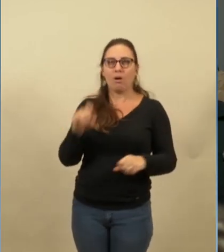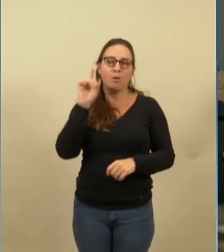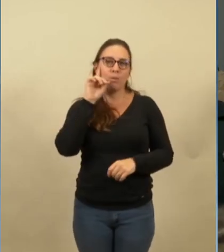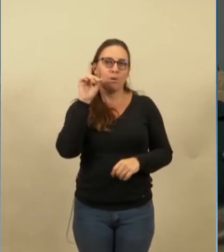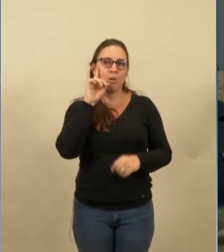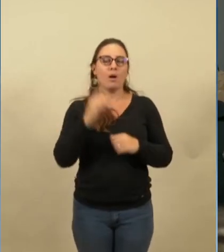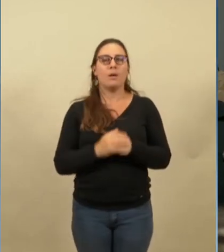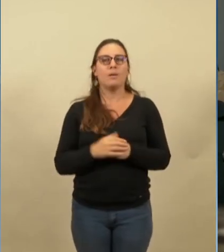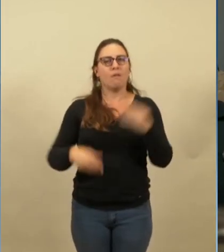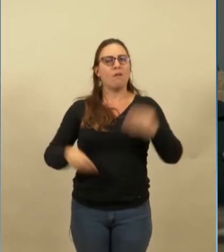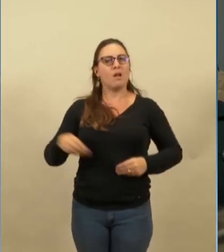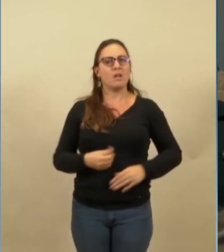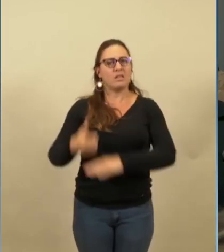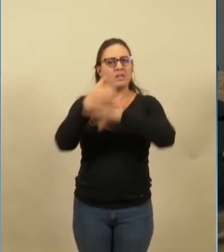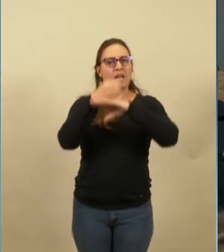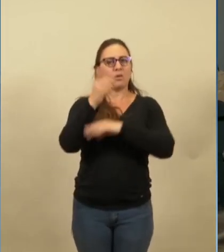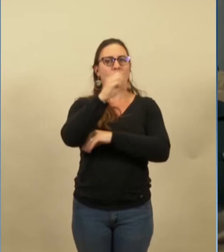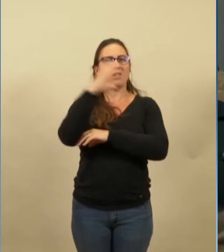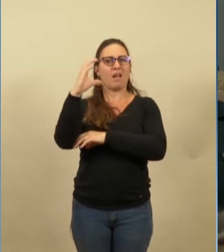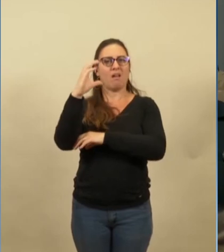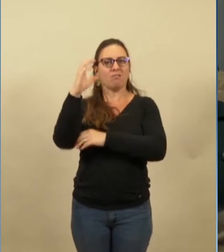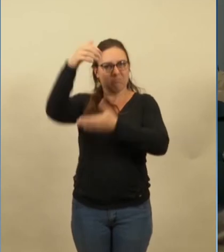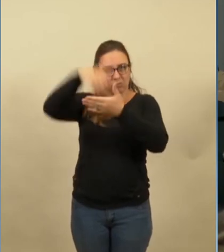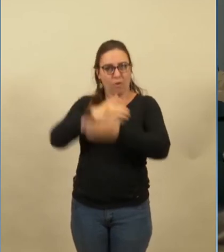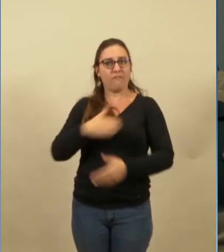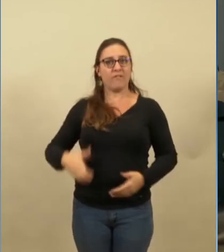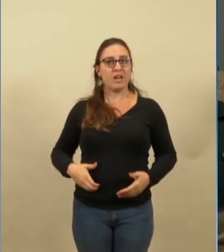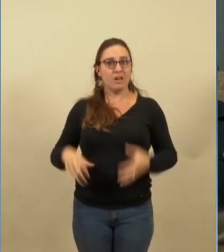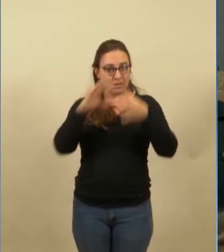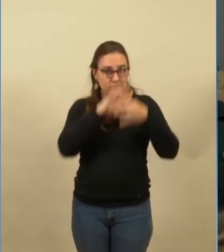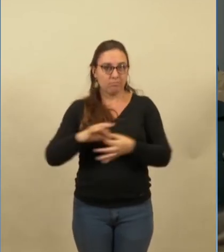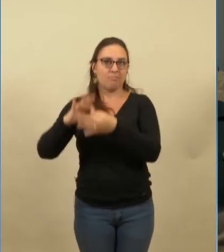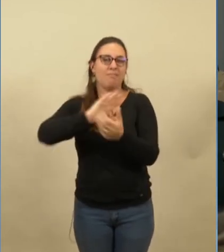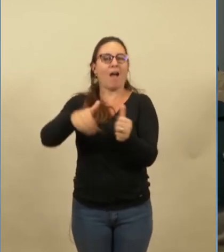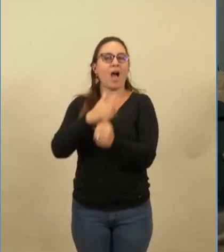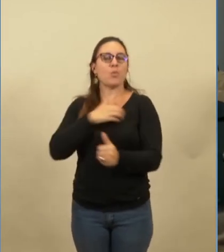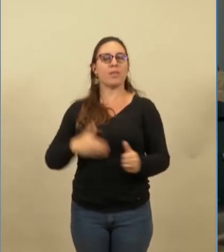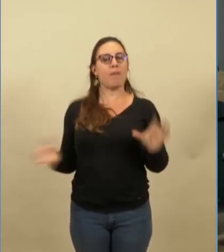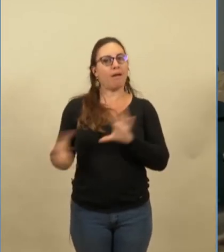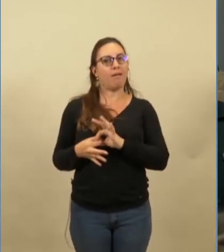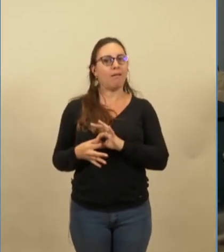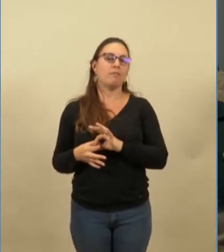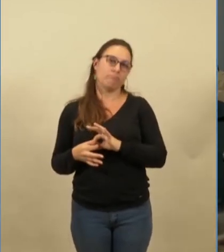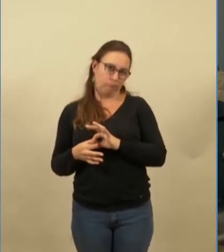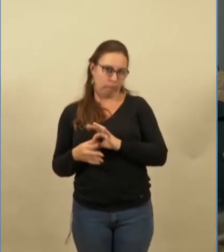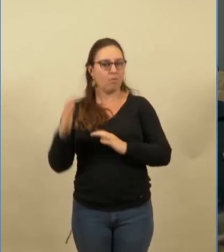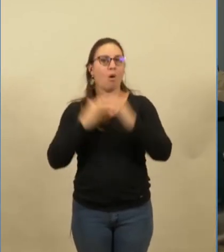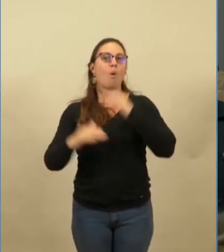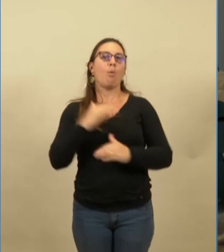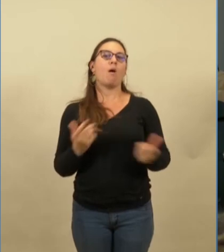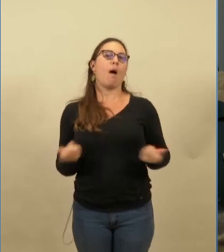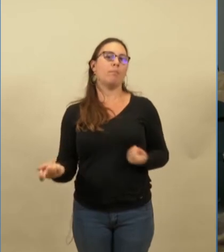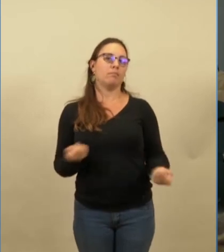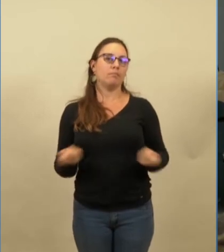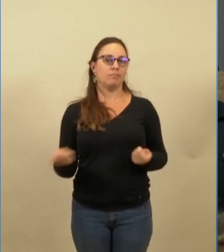confiant à une direction des affaires culturelles de la ville qui dépend de l'adjointe au maire vous avez pris en main la programmation des théâtres qui